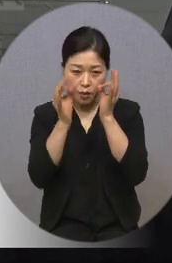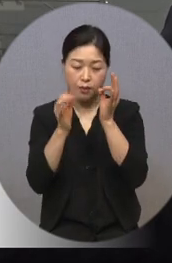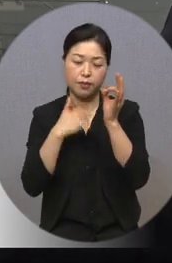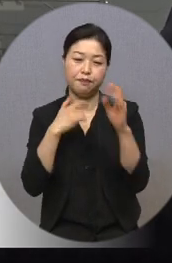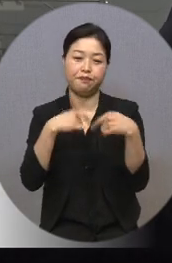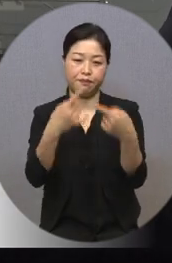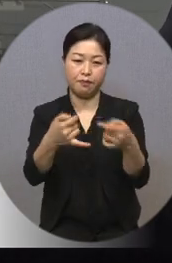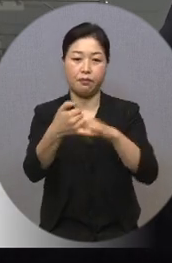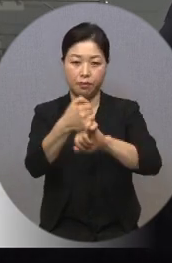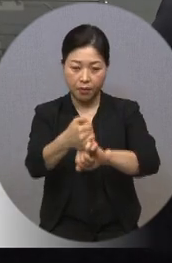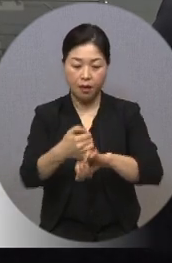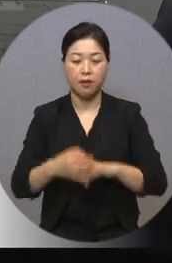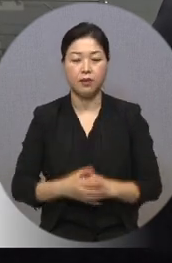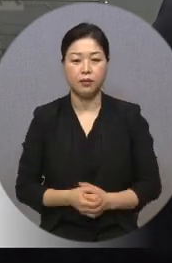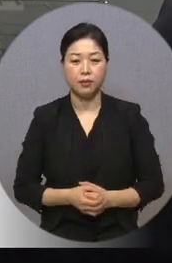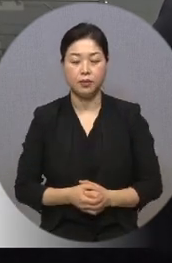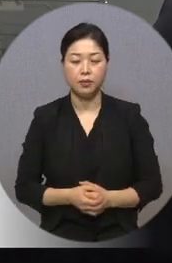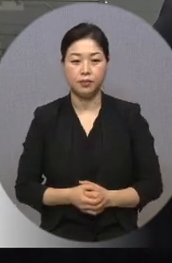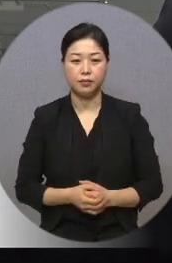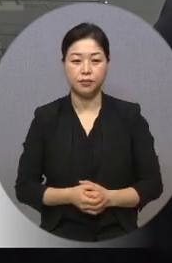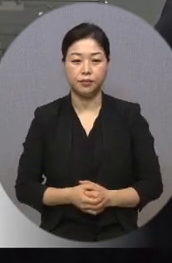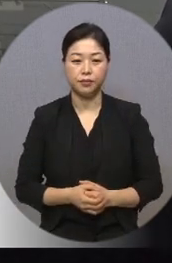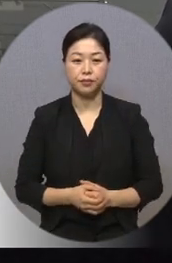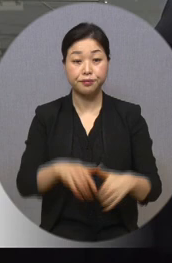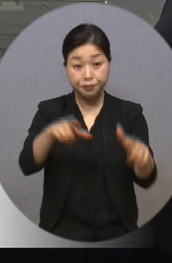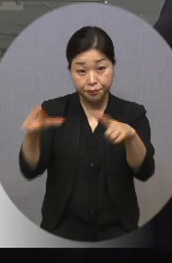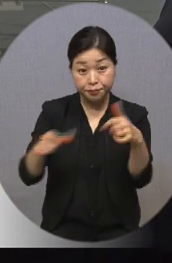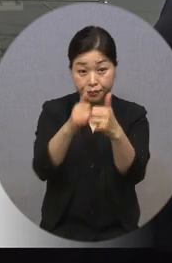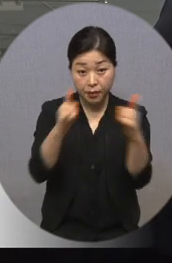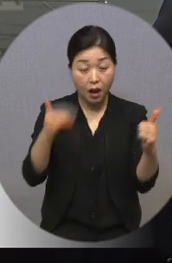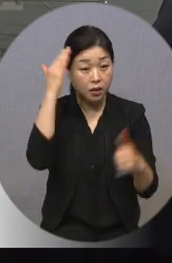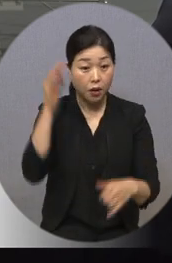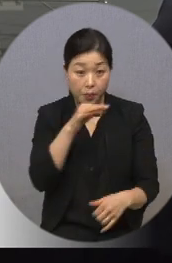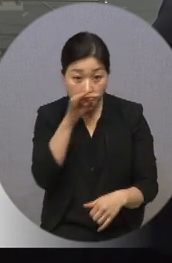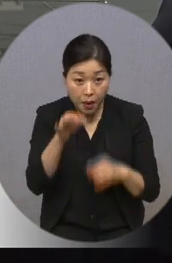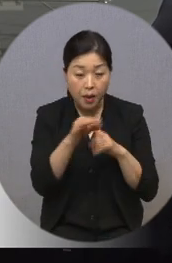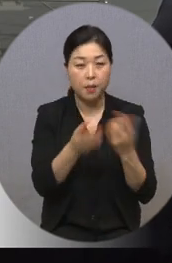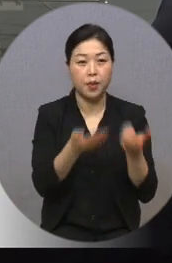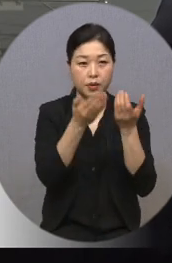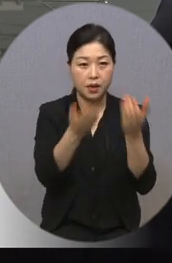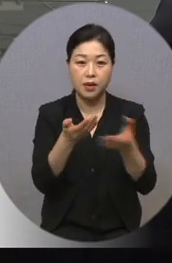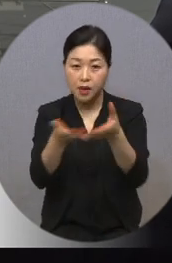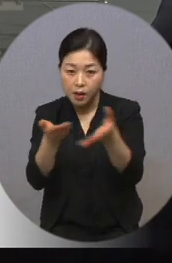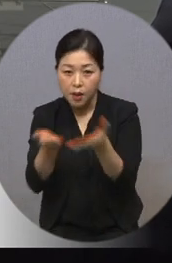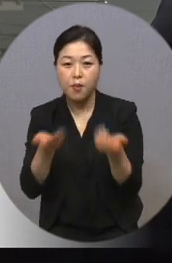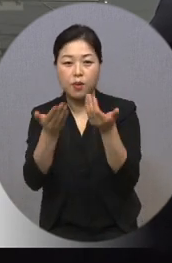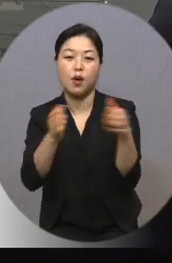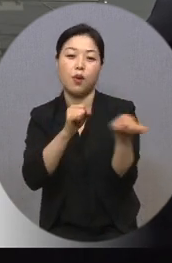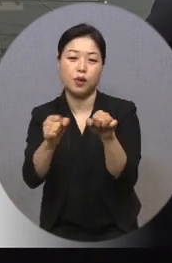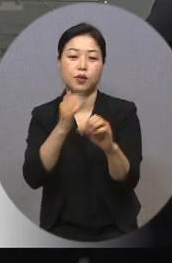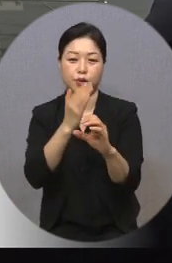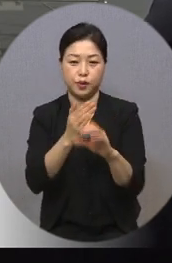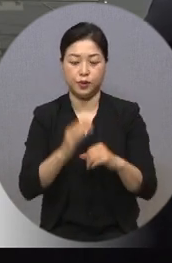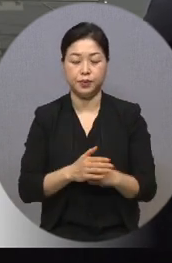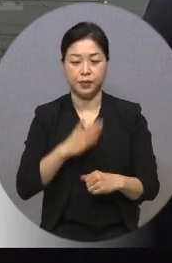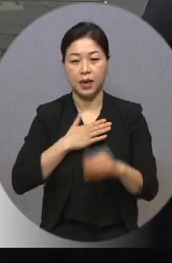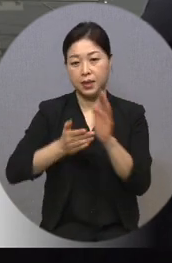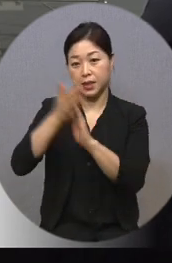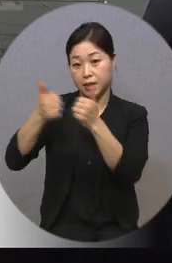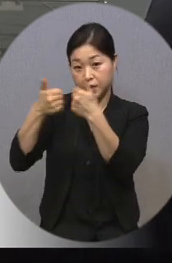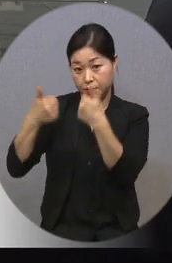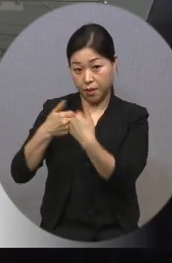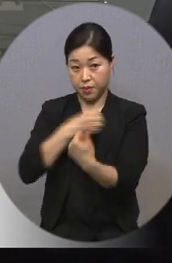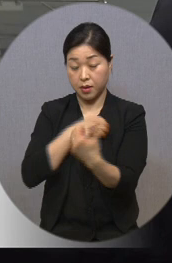함께 하겠습니다. 이렇게 주민들에게 연탄 봉사 또 나눔 봉사로 많이 함께하고 있고요. 저희 시의회 의원들과